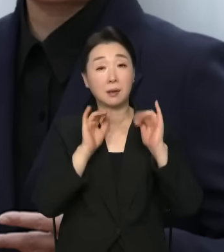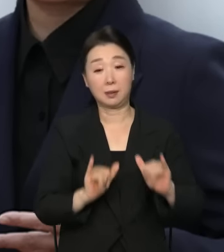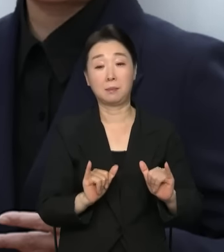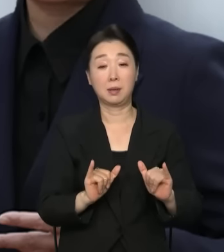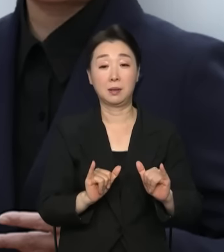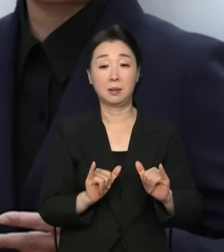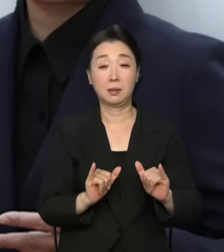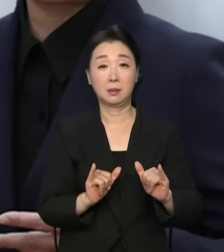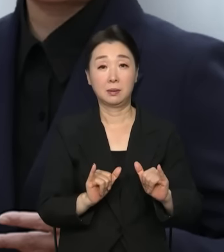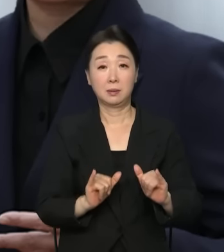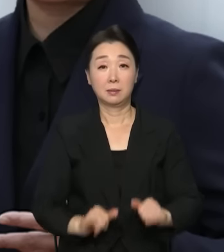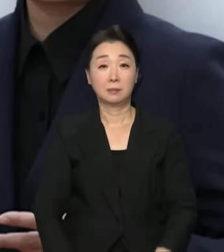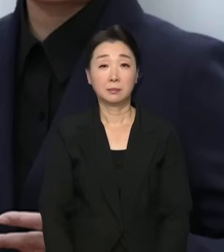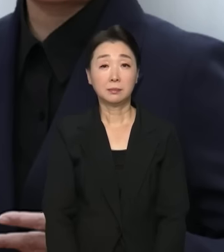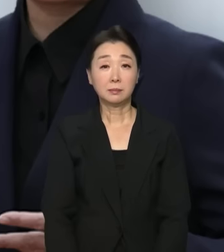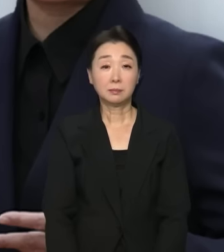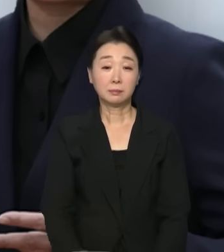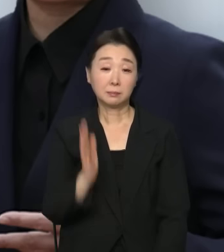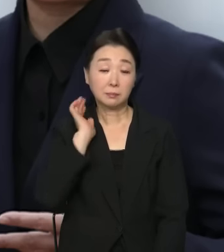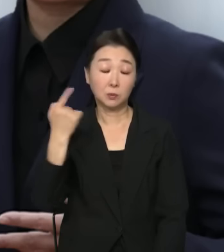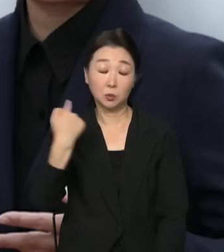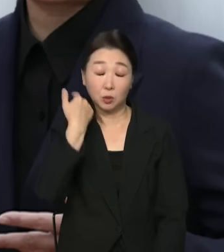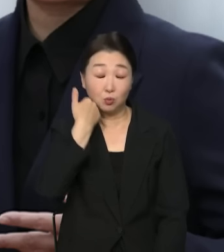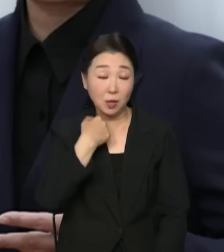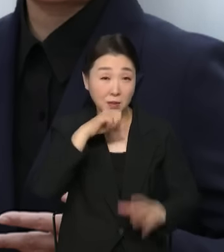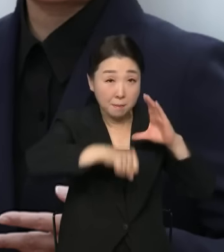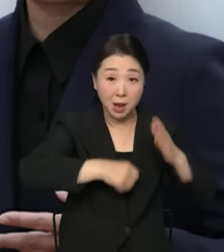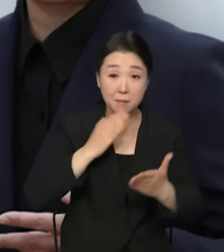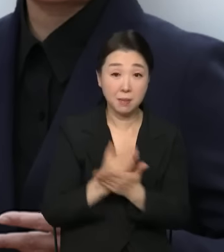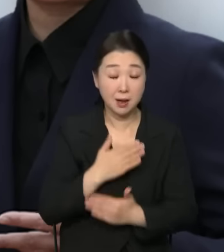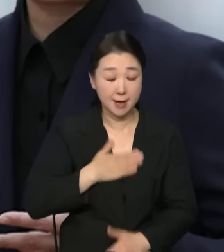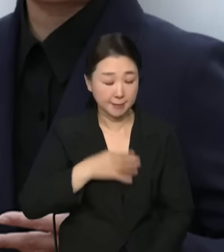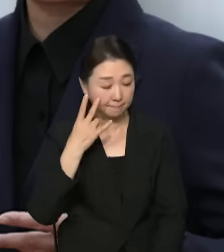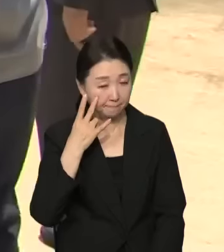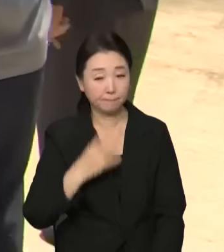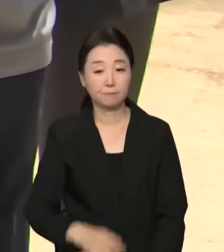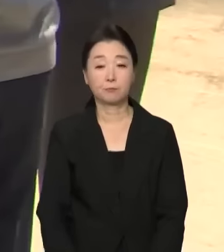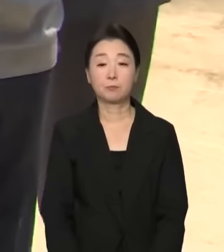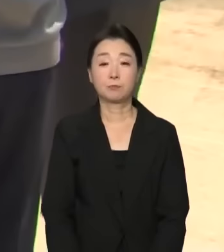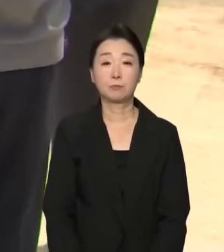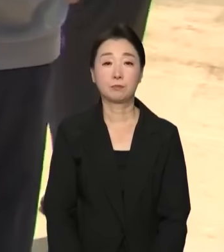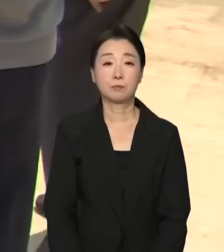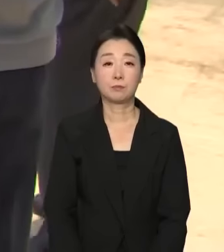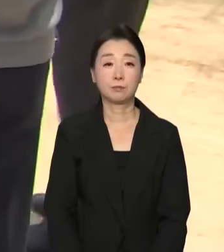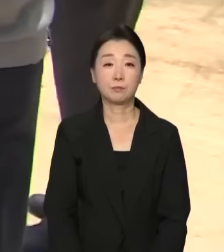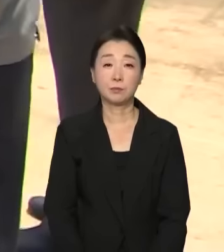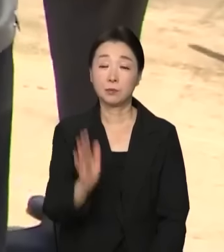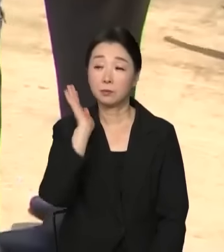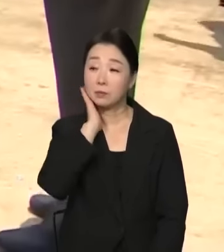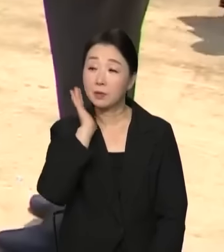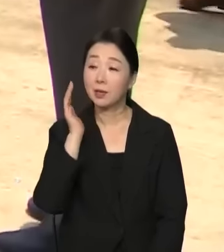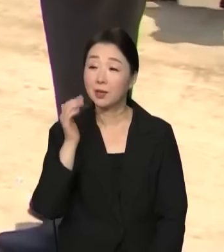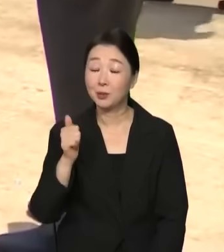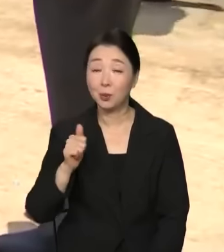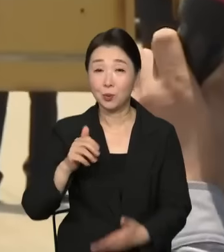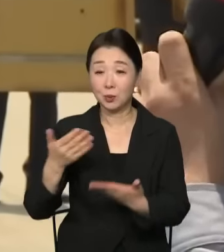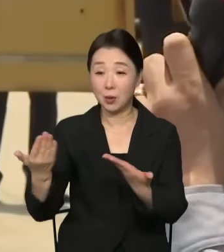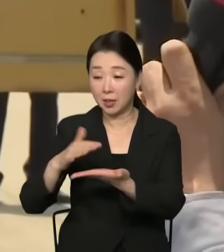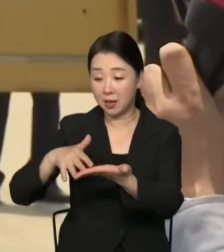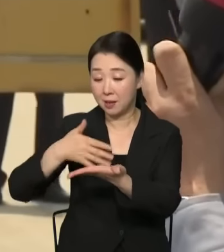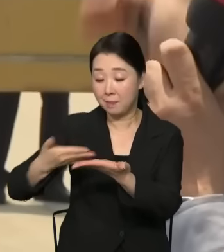네? 그 대통령 온다고 아무한테 얘기하면 안 돼요. 아 네네네 알겠습니다. 그러면서 대통령 일정을 미리 알고 있는